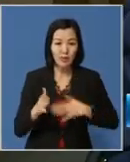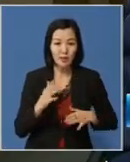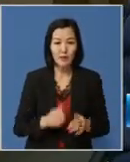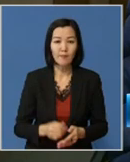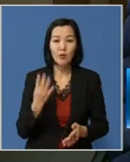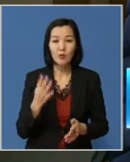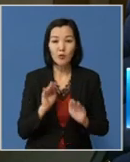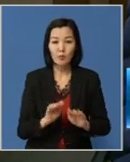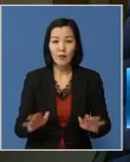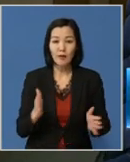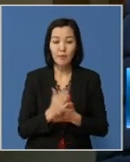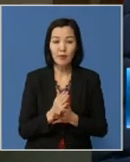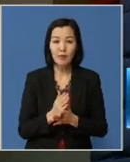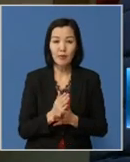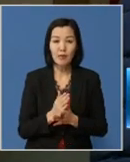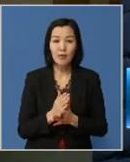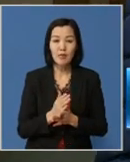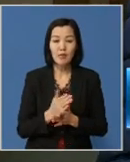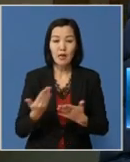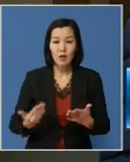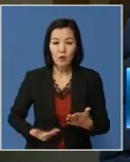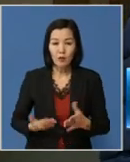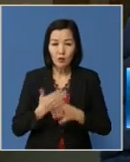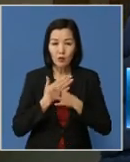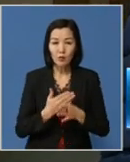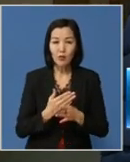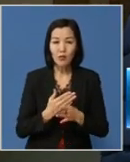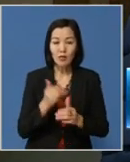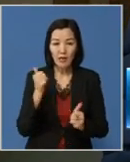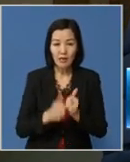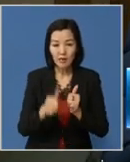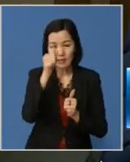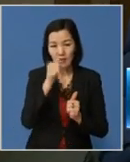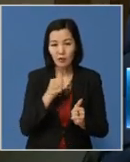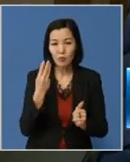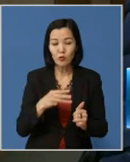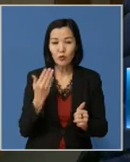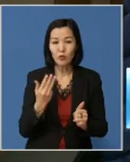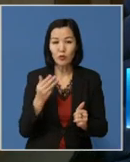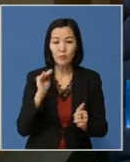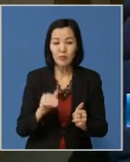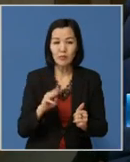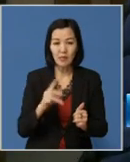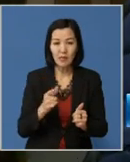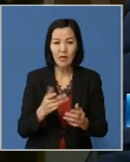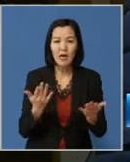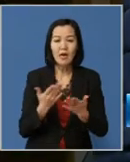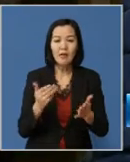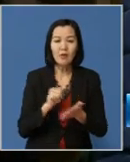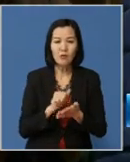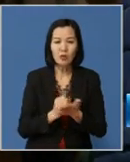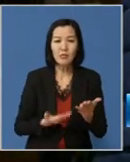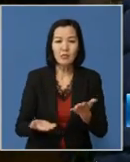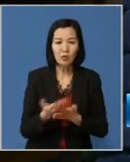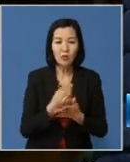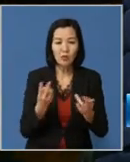4 балам бар. Атаулы әлеуметтік көмекті ай сайын 33000 теңге алып отырмыз. Балаларға қандай документ керек, қандай пособие, соны білу үшін